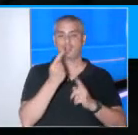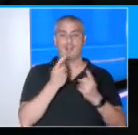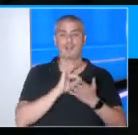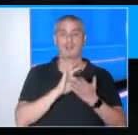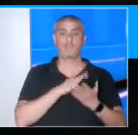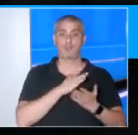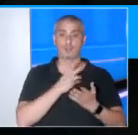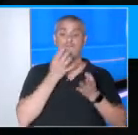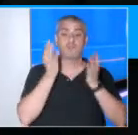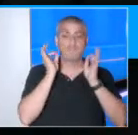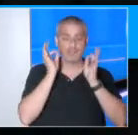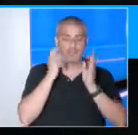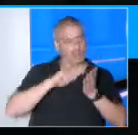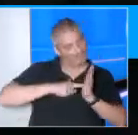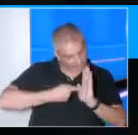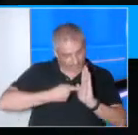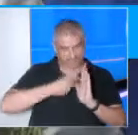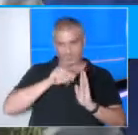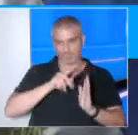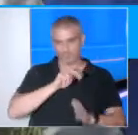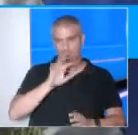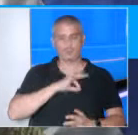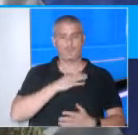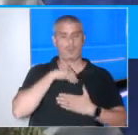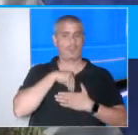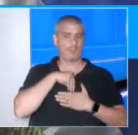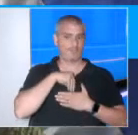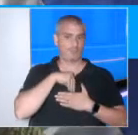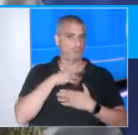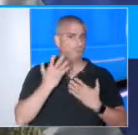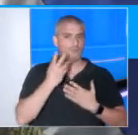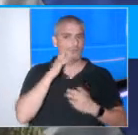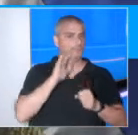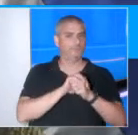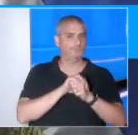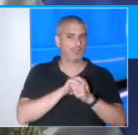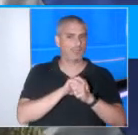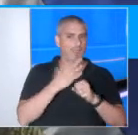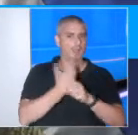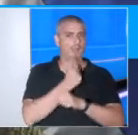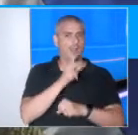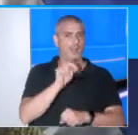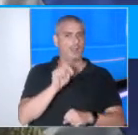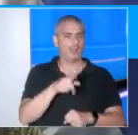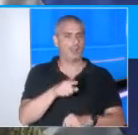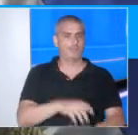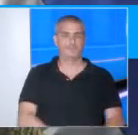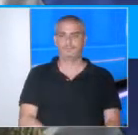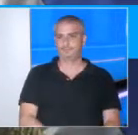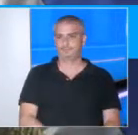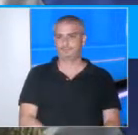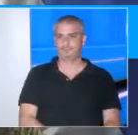למערכת הבריאות, ובעיקר שמת את הדגש על עניין בריאות הנפש. איפה את מזהה את ההצלחה במקרה הזה? תראה,